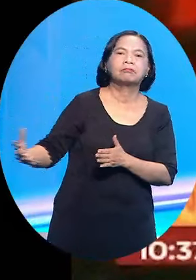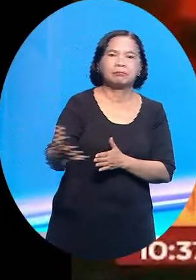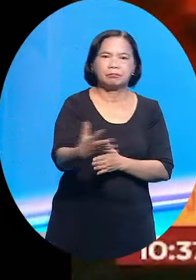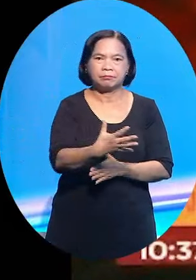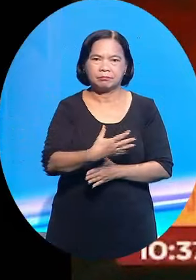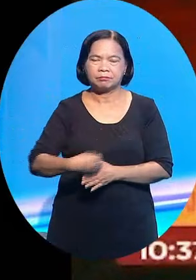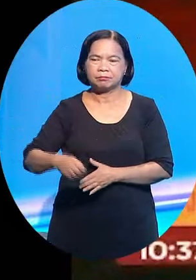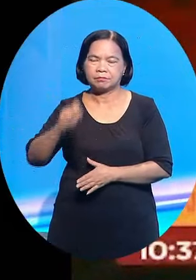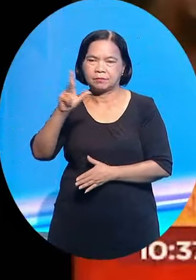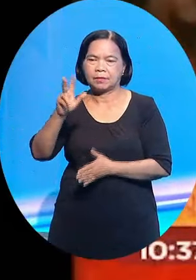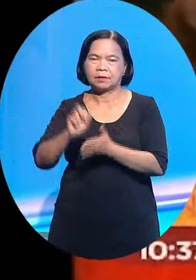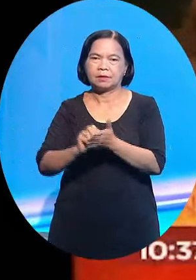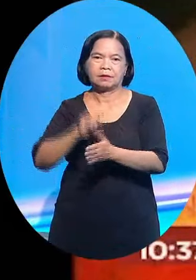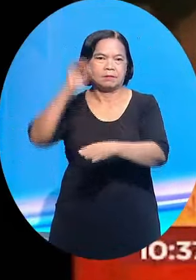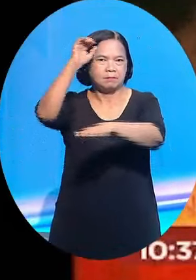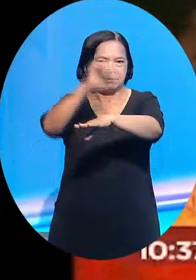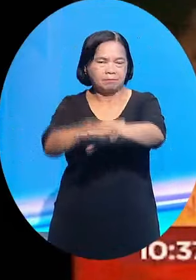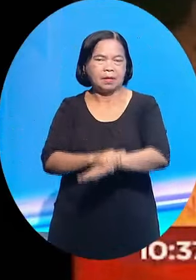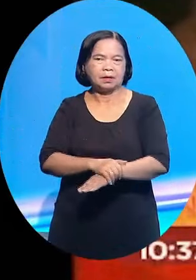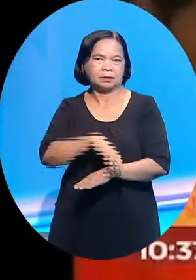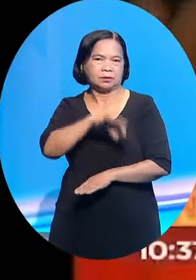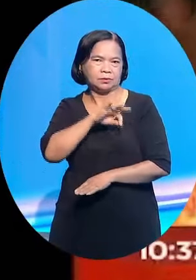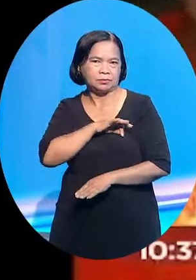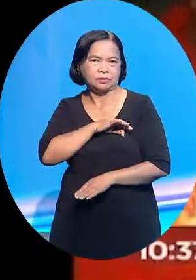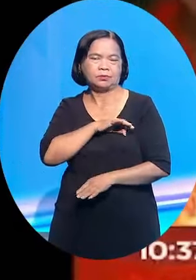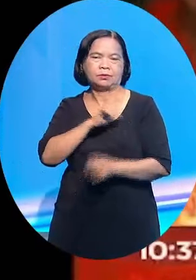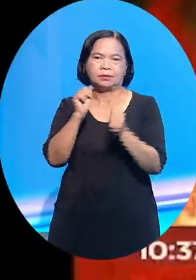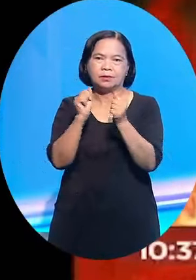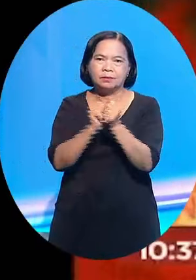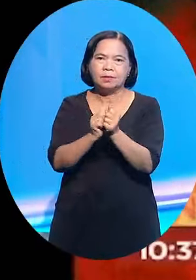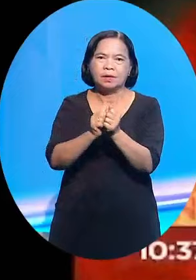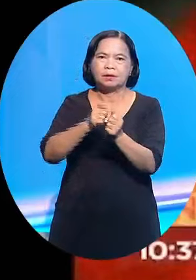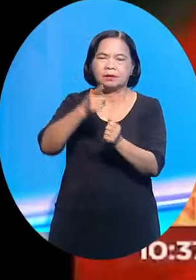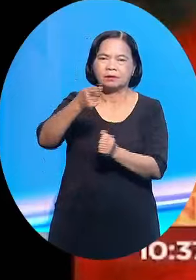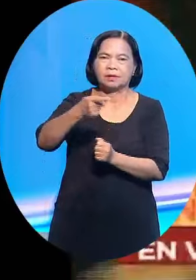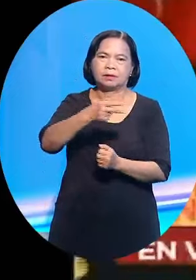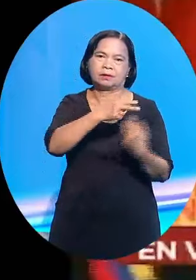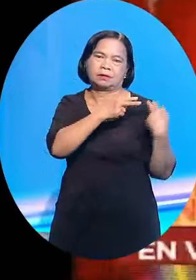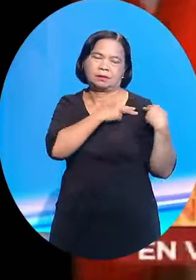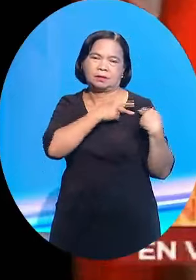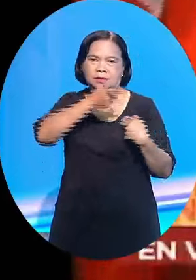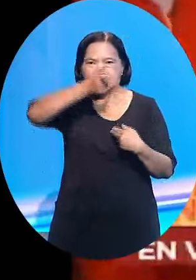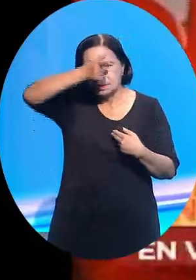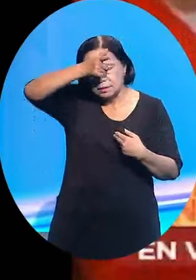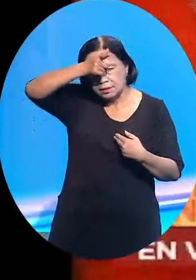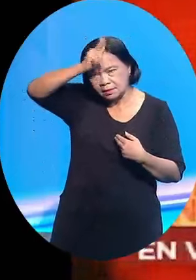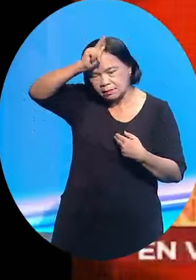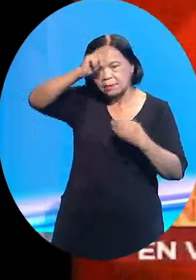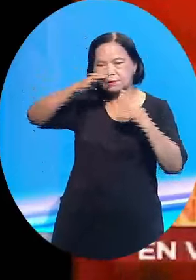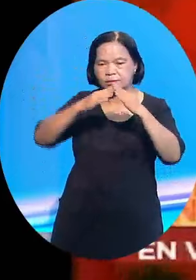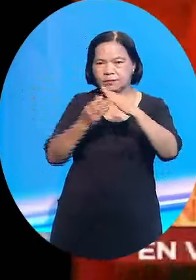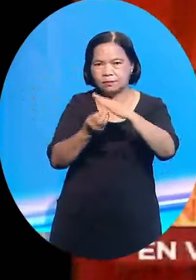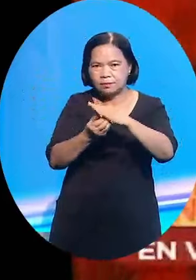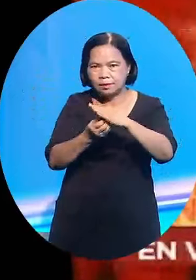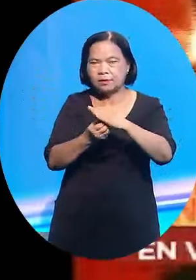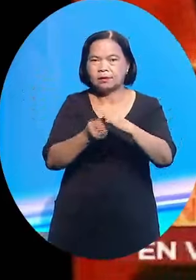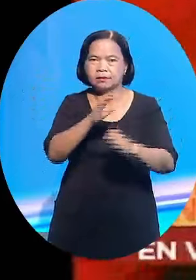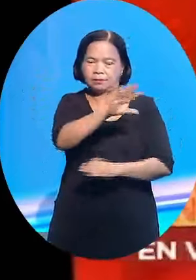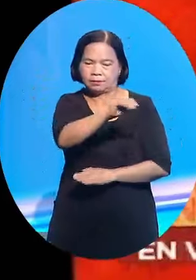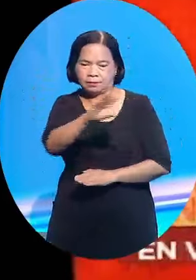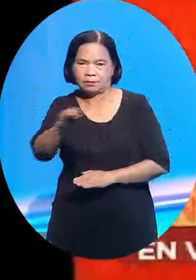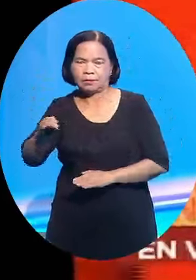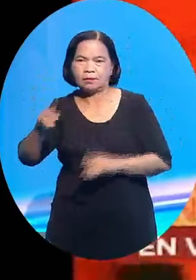đã bắt giữ Chủ tịch Tập đoàn Guyana Pedro Maldonado, người từng giữ chức Giám đốc Ngân hàng Trung ương Venezuela. Ngoài ra, nhiều